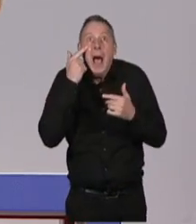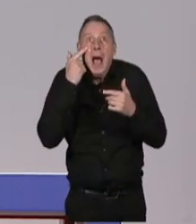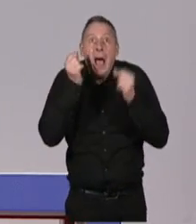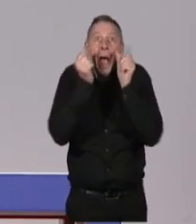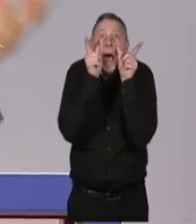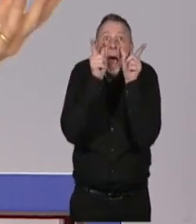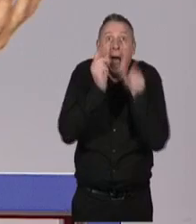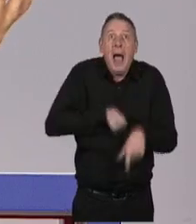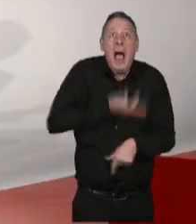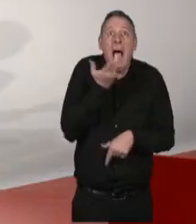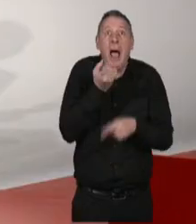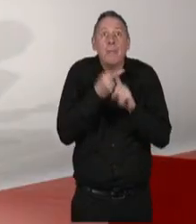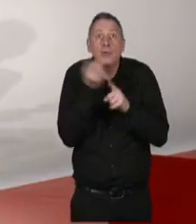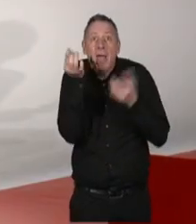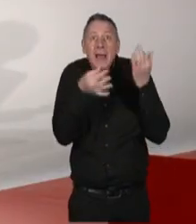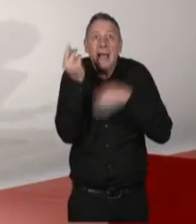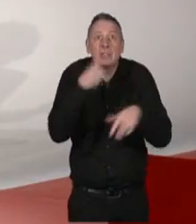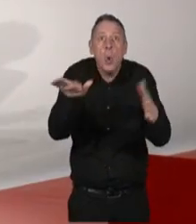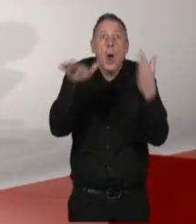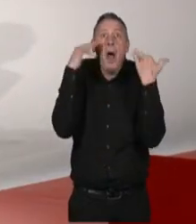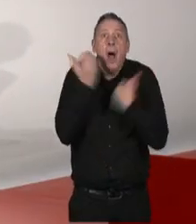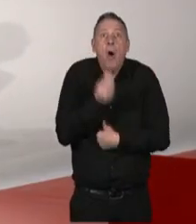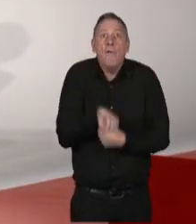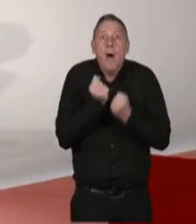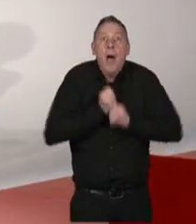les arts et la création.